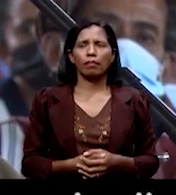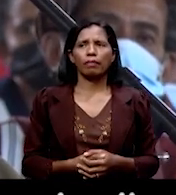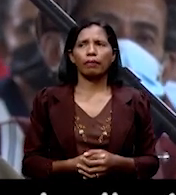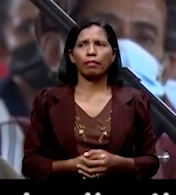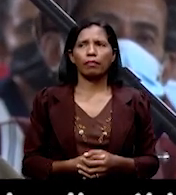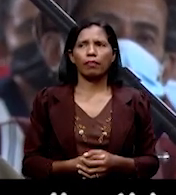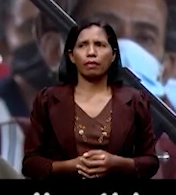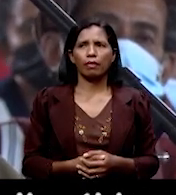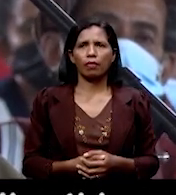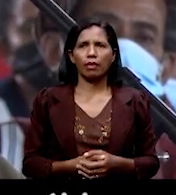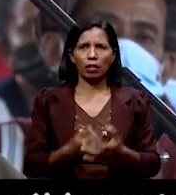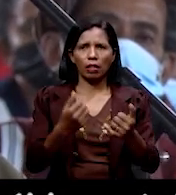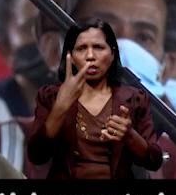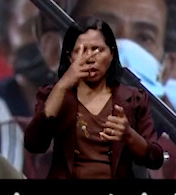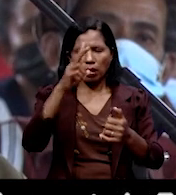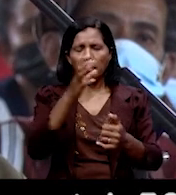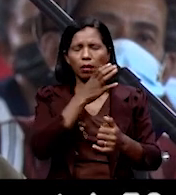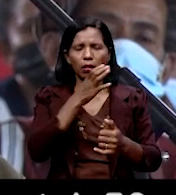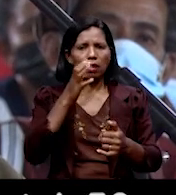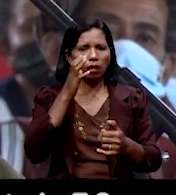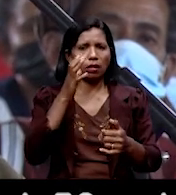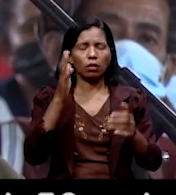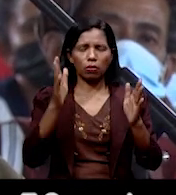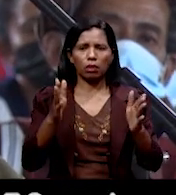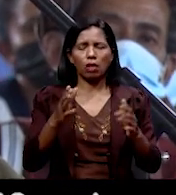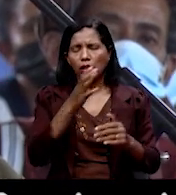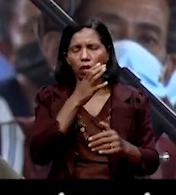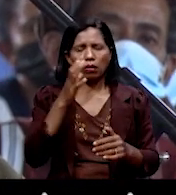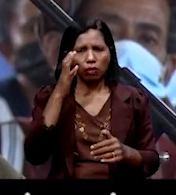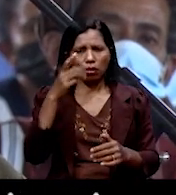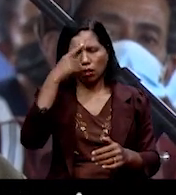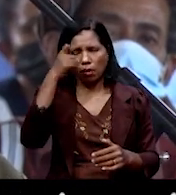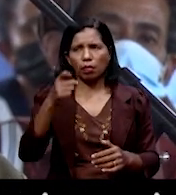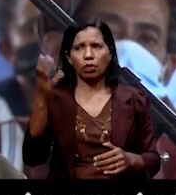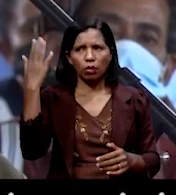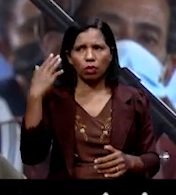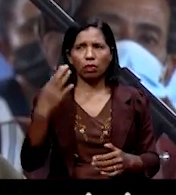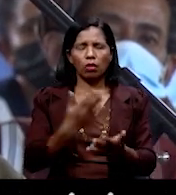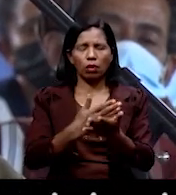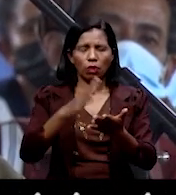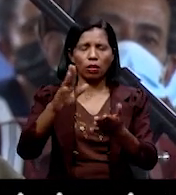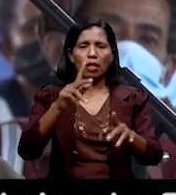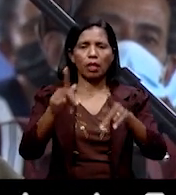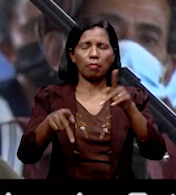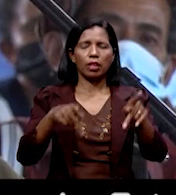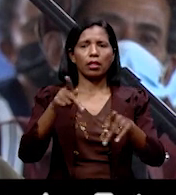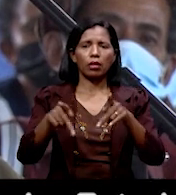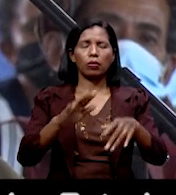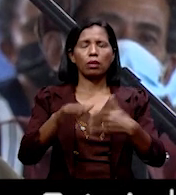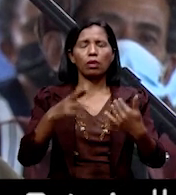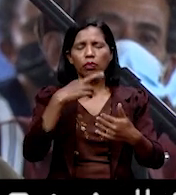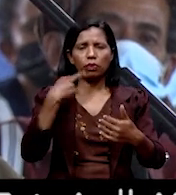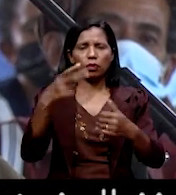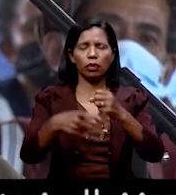Idane halai ba abri kultura. Tambah horizon kata, foi inda daukne, sosa pobuni hare, to agor